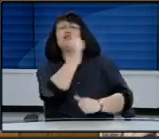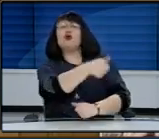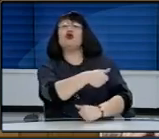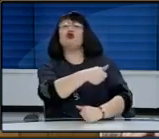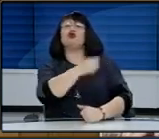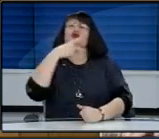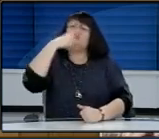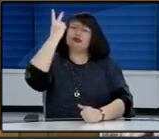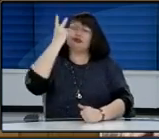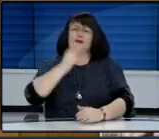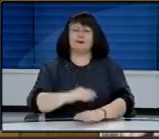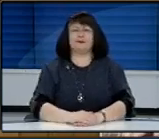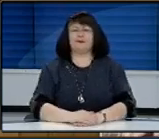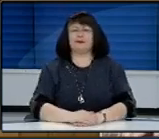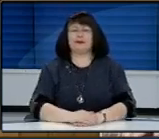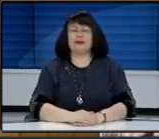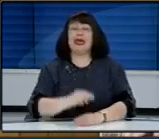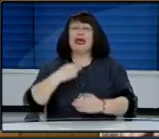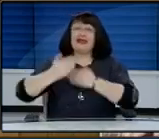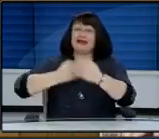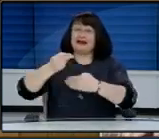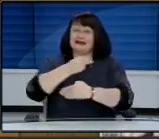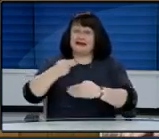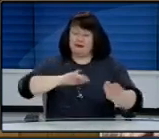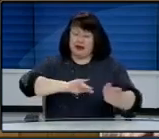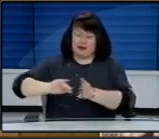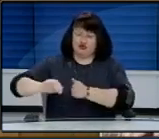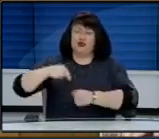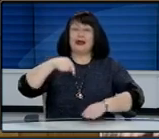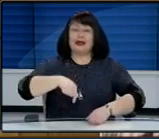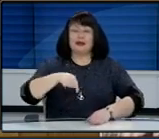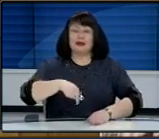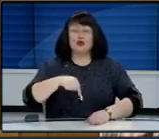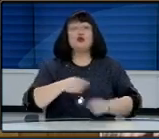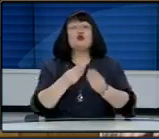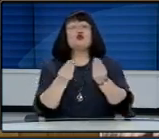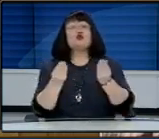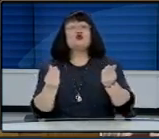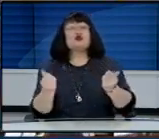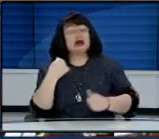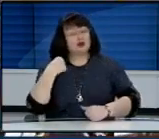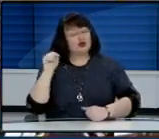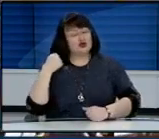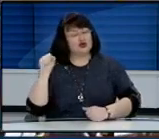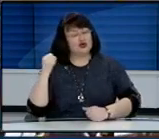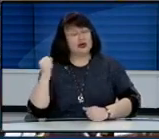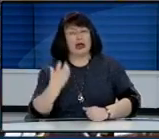Αλλά πέρα από τη διαδικασία, εμείς εδώ έχουμε και επί της ουσίας ενστάσεις.